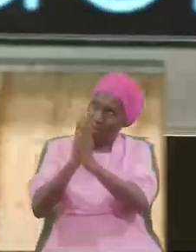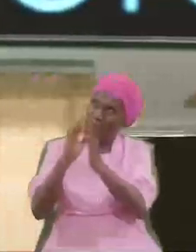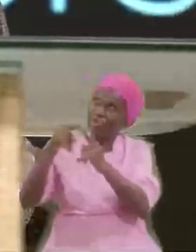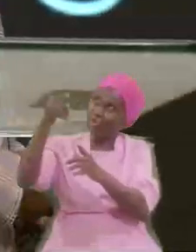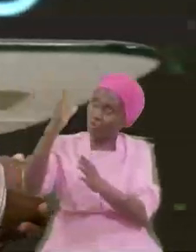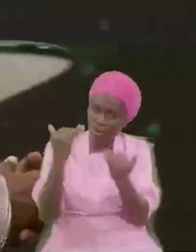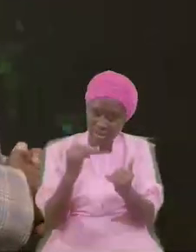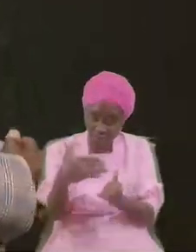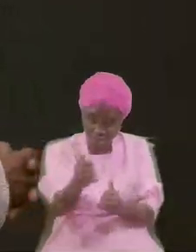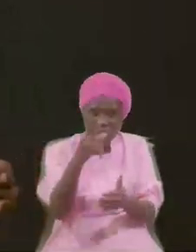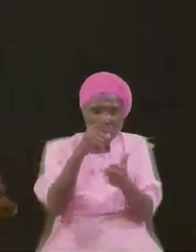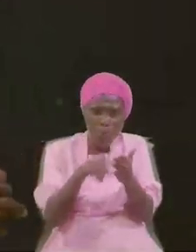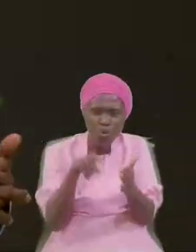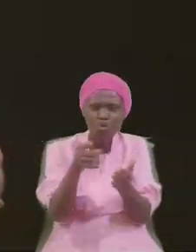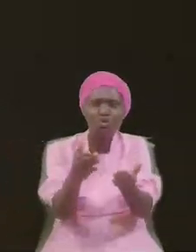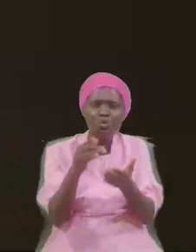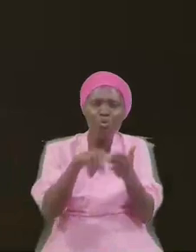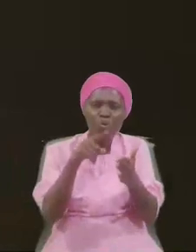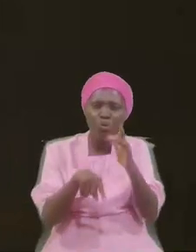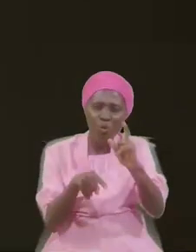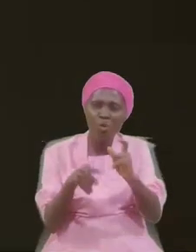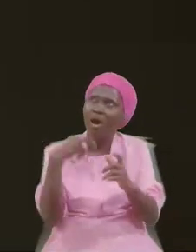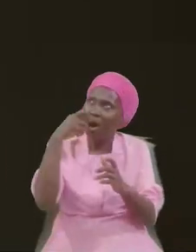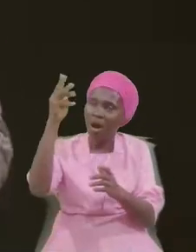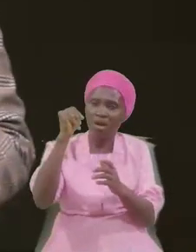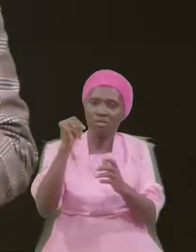Seigneur. Vous avez un défi